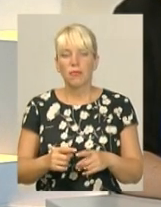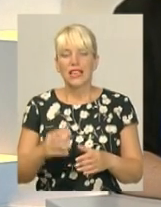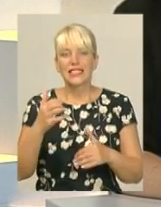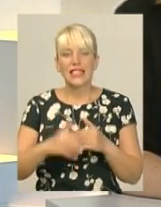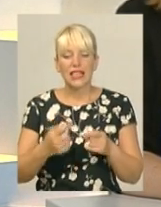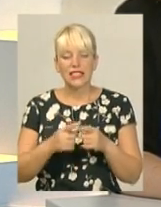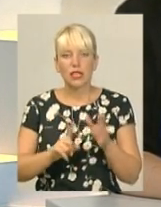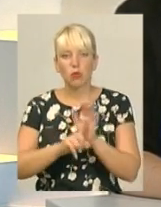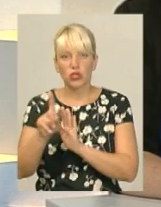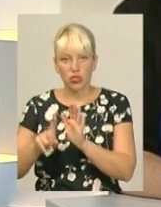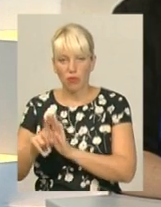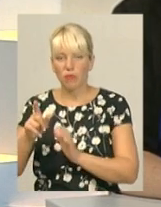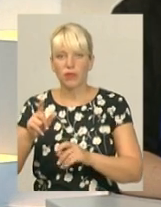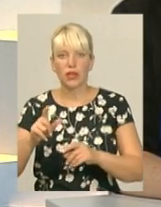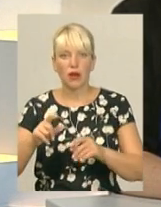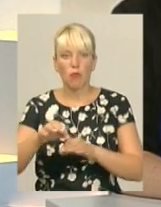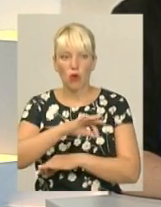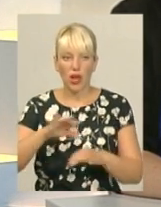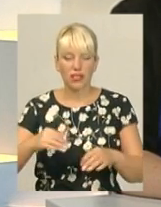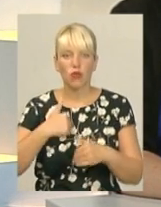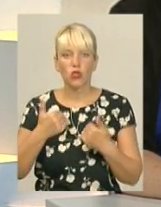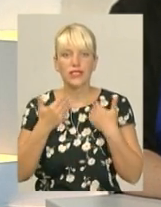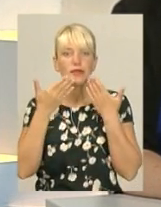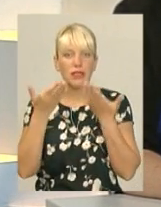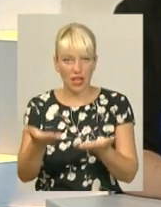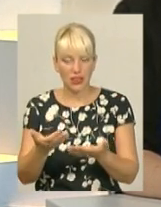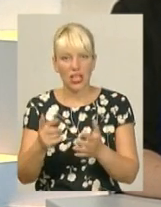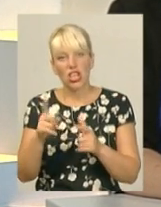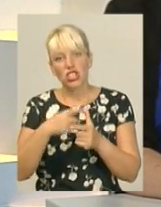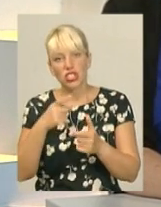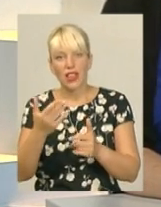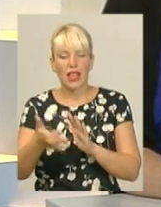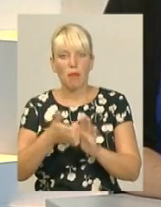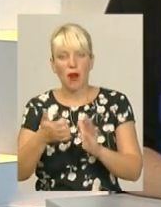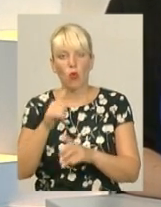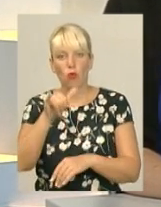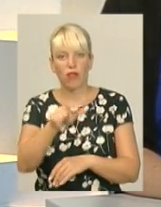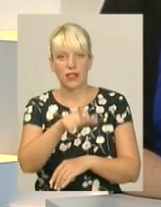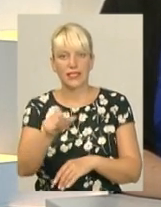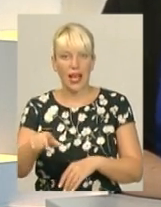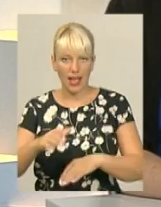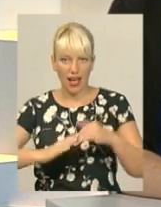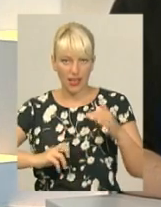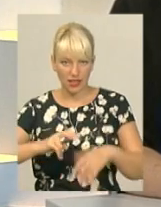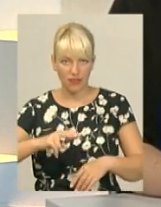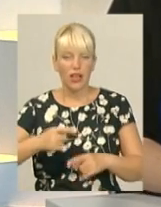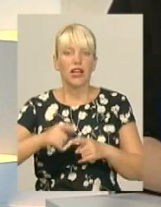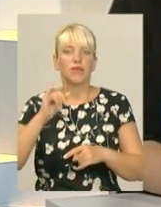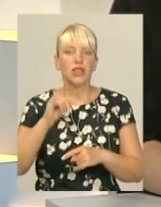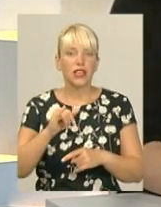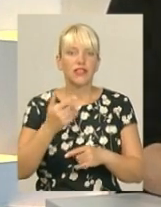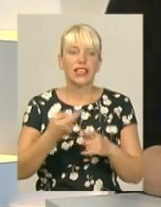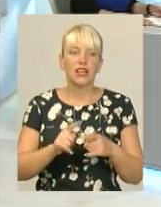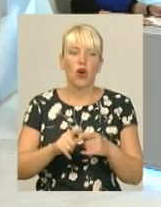пілотних, хочете запитати, чи не бракує вам кадрів? Адже такий великий об'єм роботи, ще окрім тих